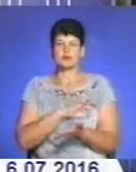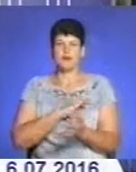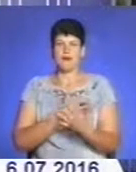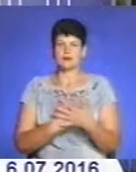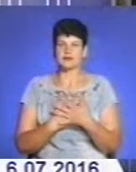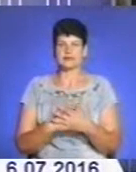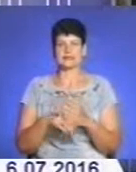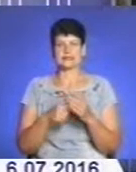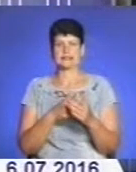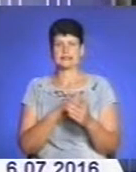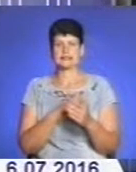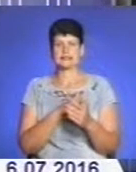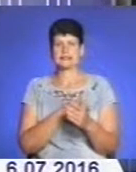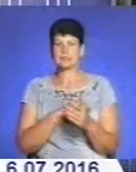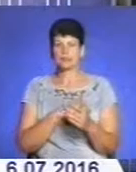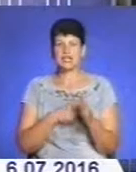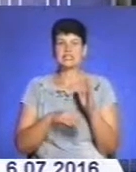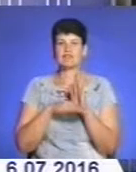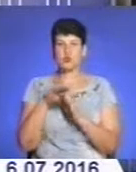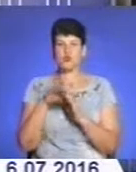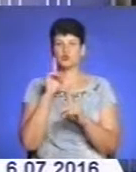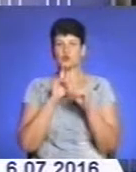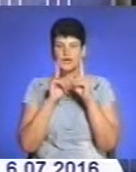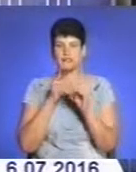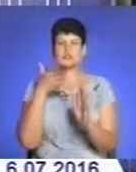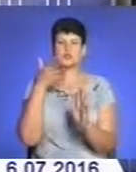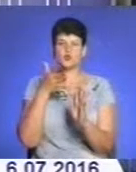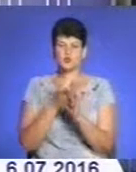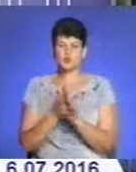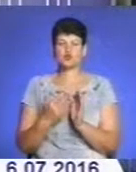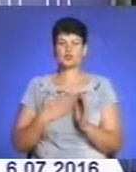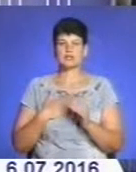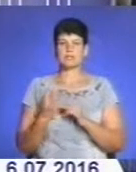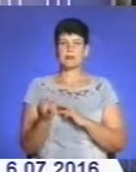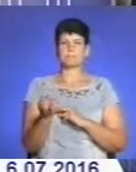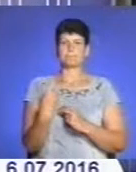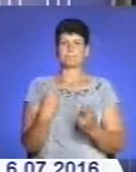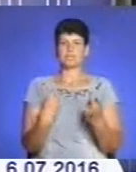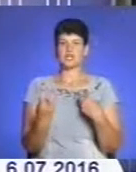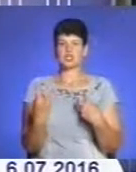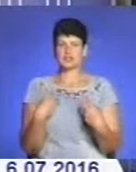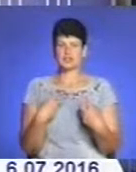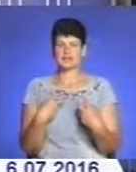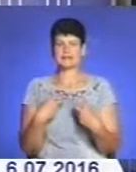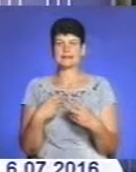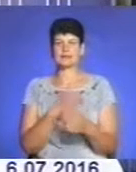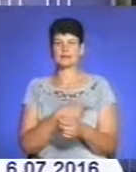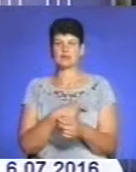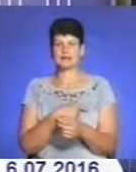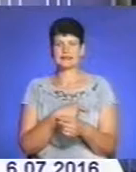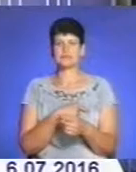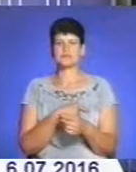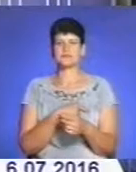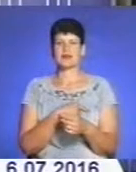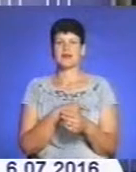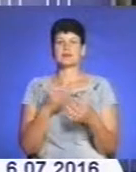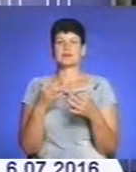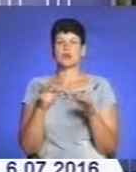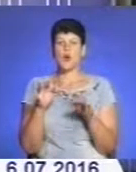депутати Верховної Ради. Зрозуміло, що до нас вийшли депутати із опозиційних, демократичних опозиційних